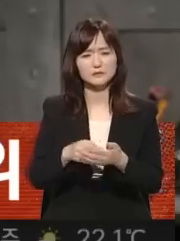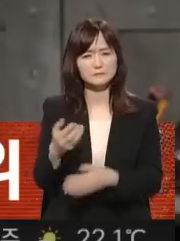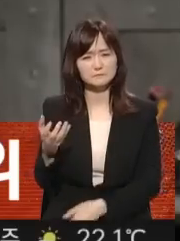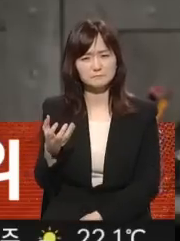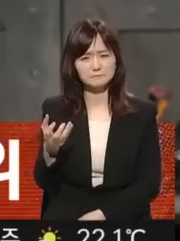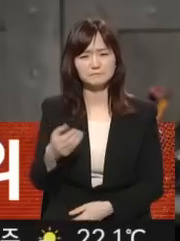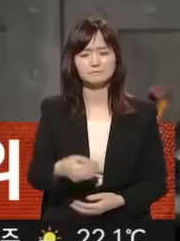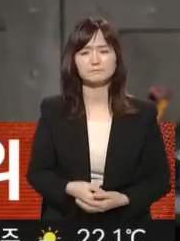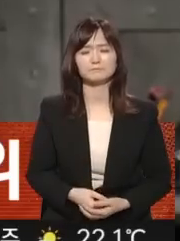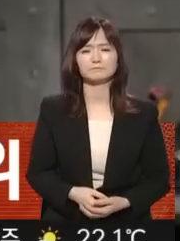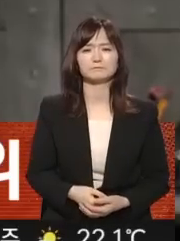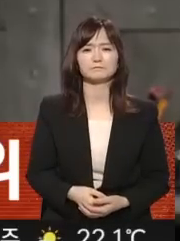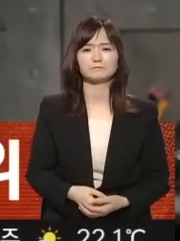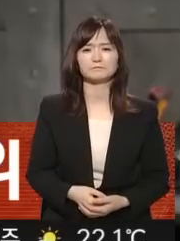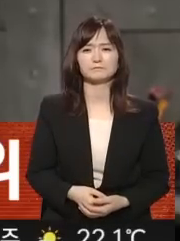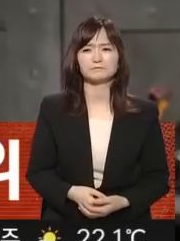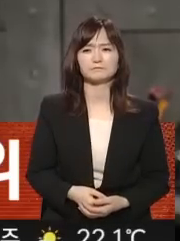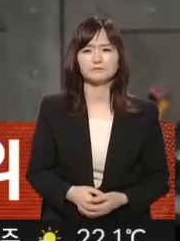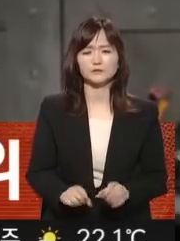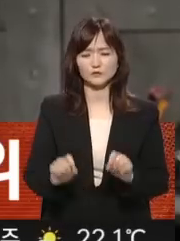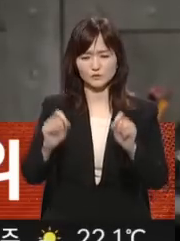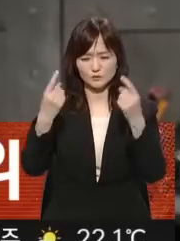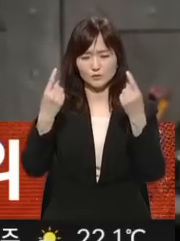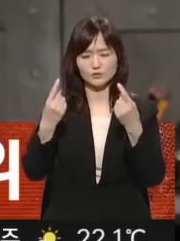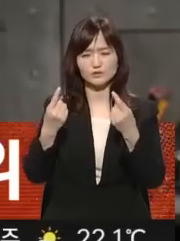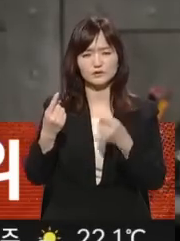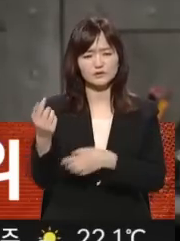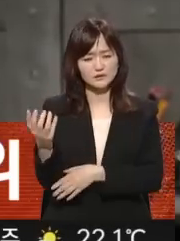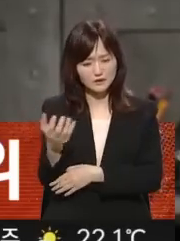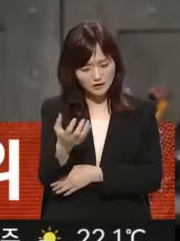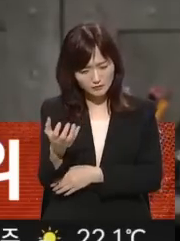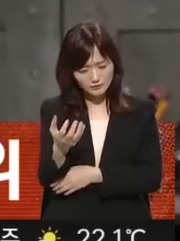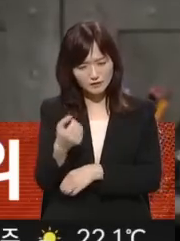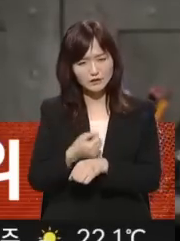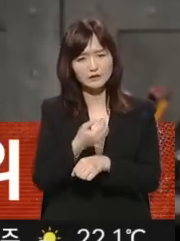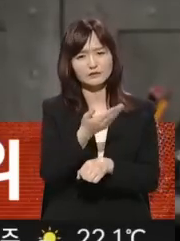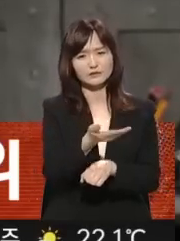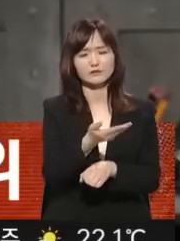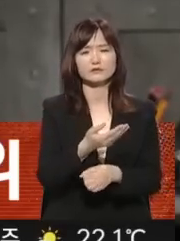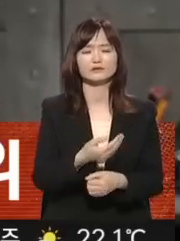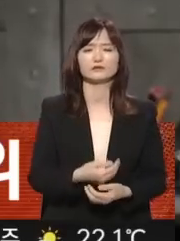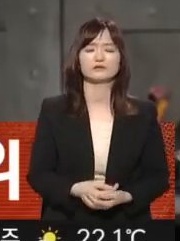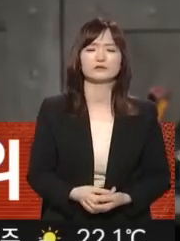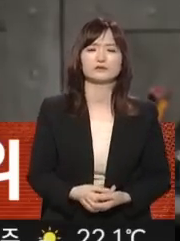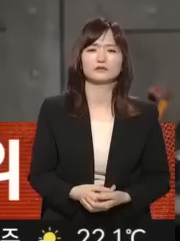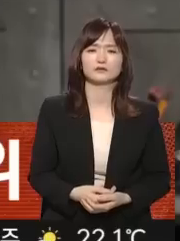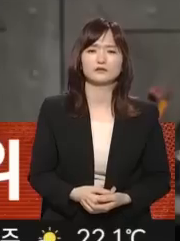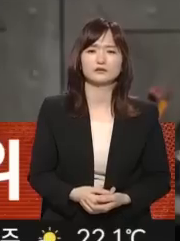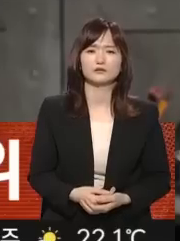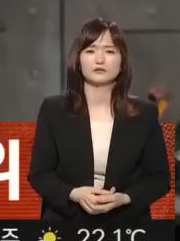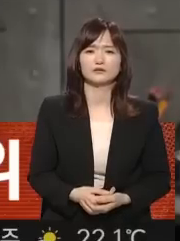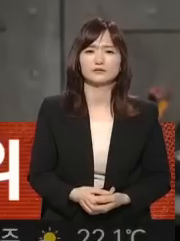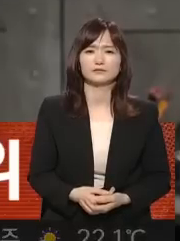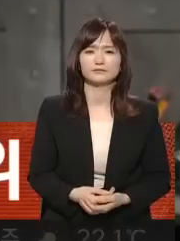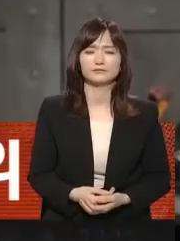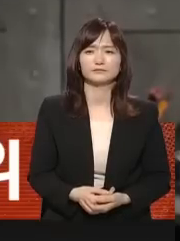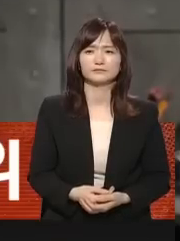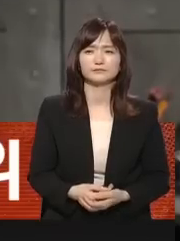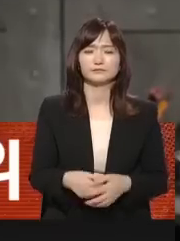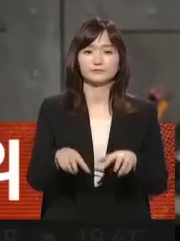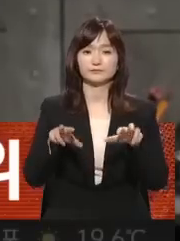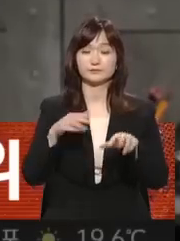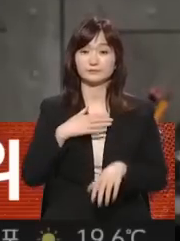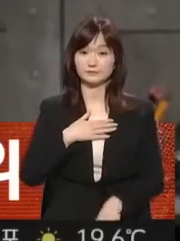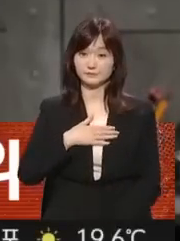아프겠죠 아픈데 한꺼번에 아프게 해드리려고 그렇게 왔다라는 이야기가 나왔는데요 모르겠습니다 지금 우리가